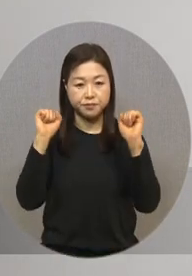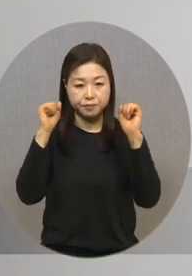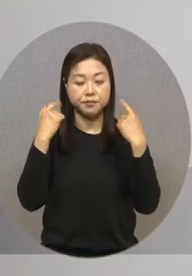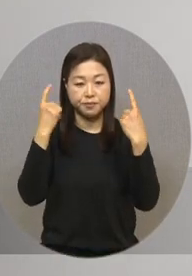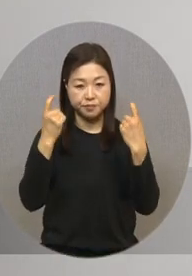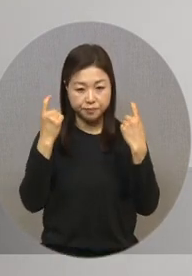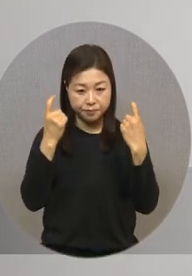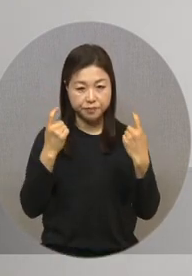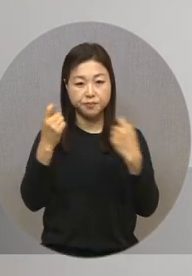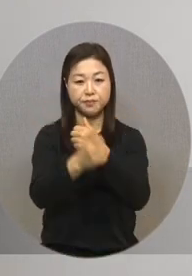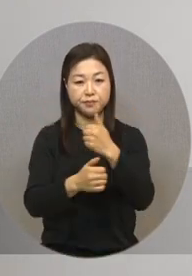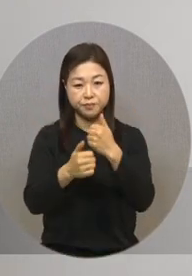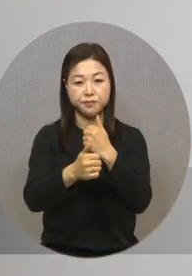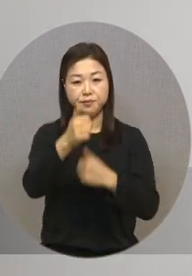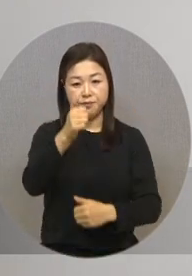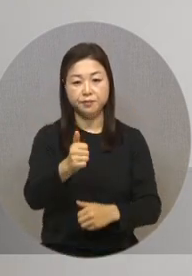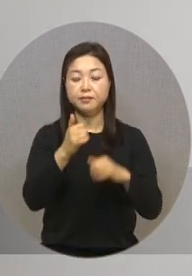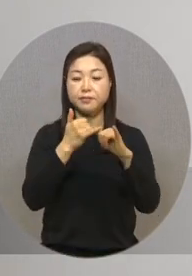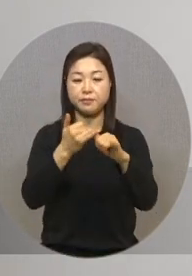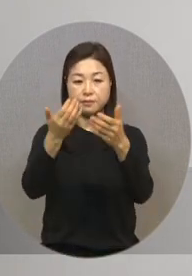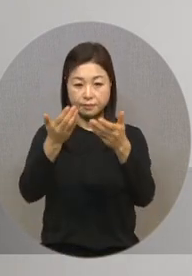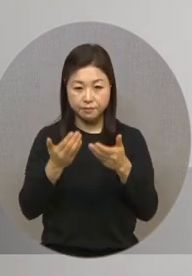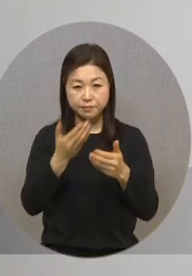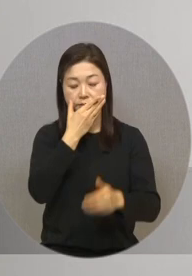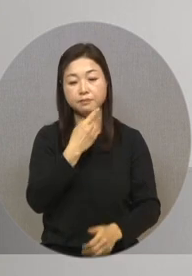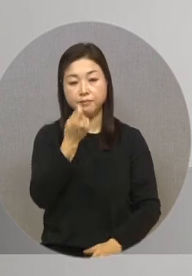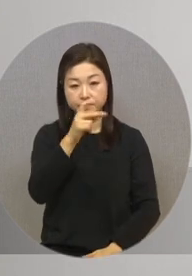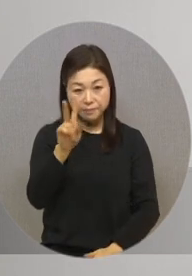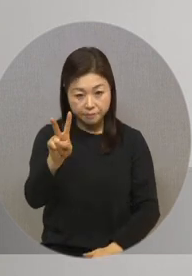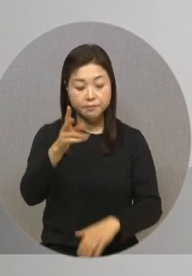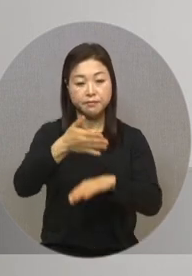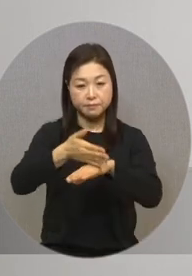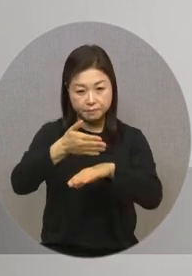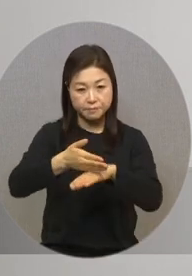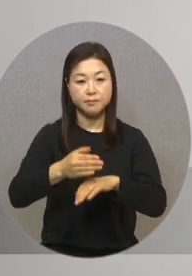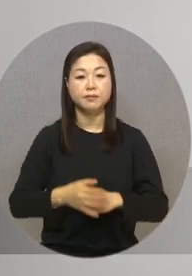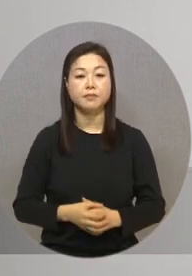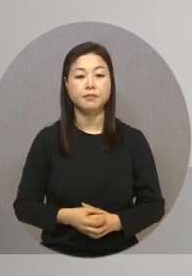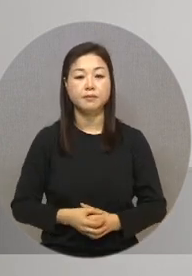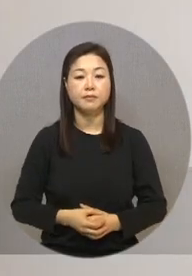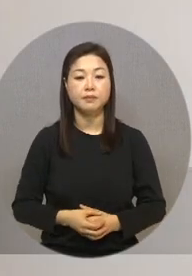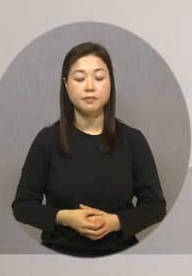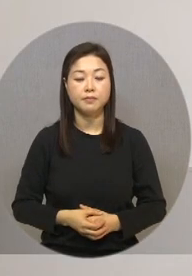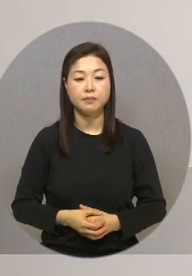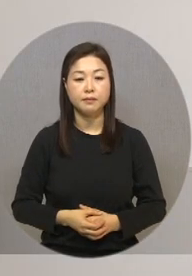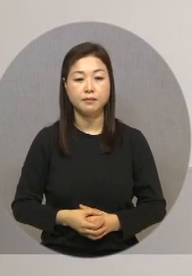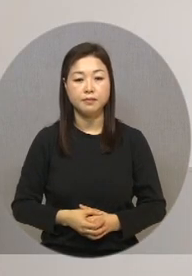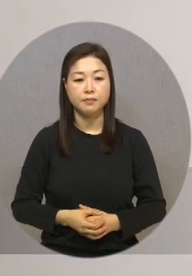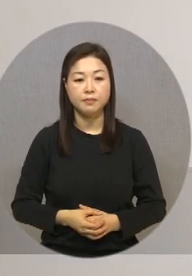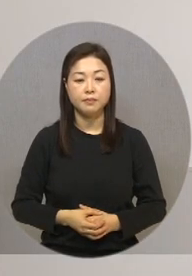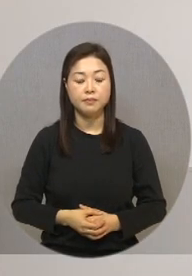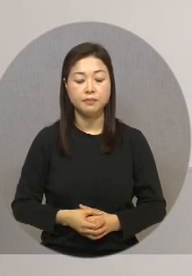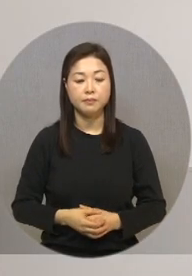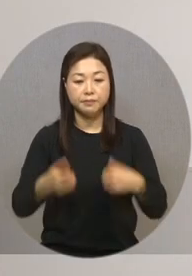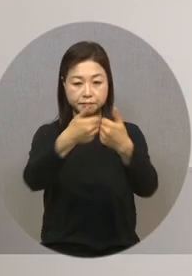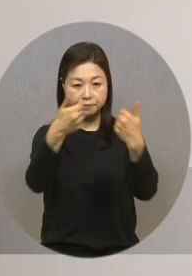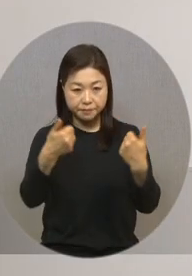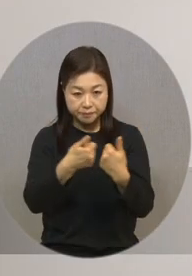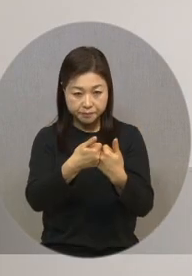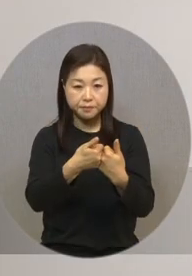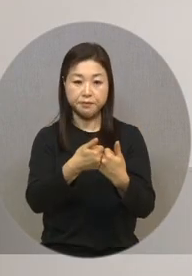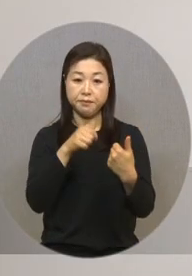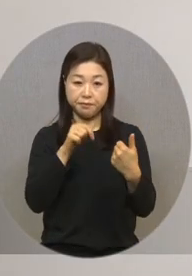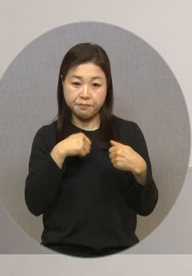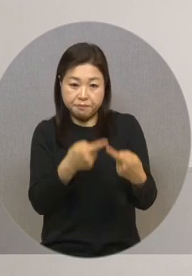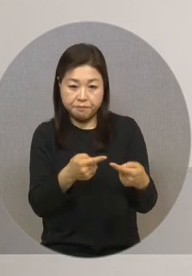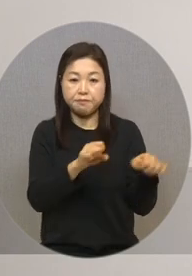문화체육관광위원장 상이라는 큰 상을 주신 우리 복지TV에 진심으로 감사드리고요. 앞으로도 의정활동을